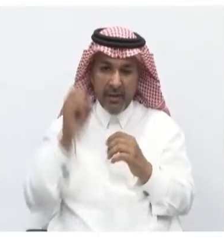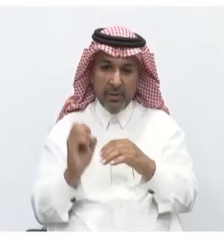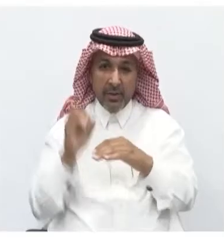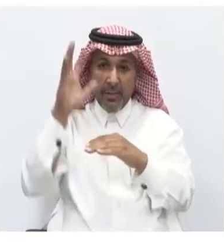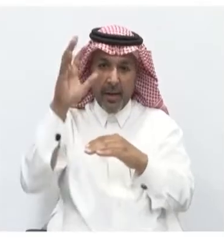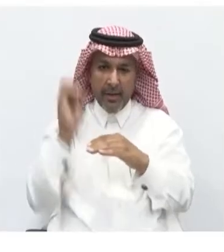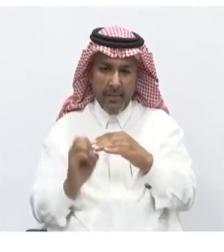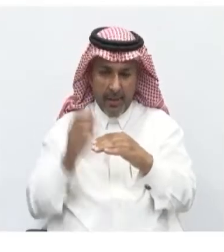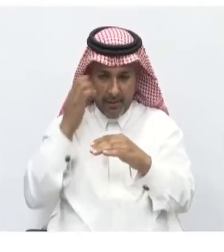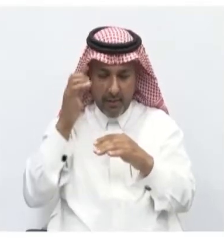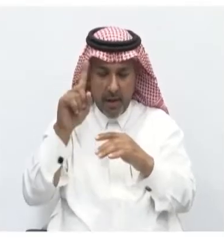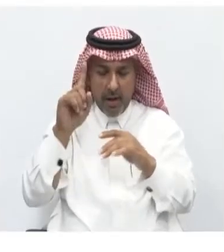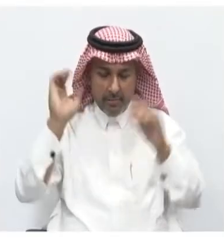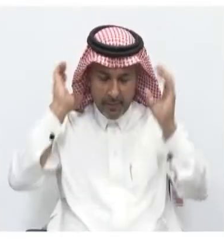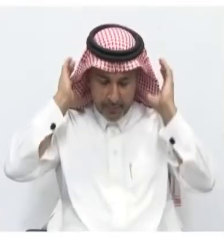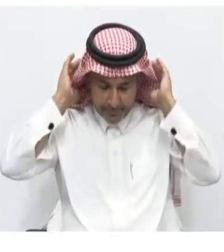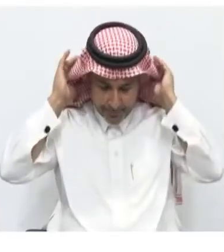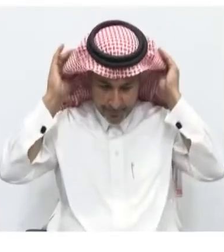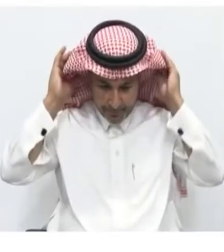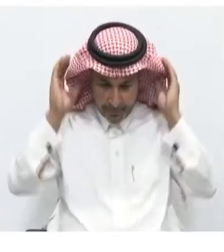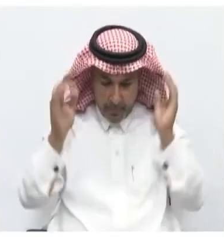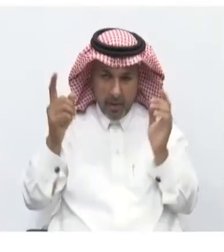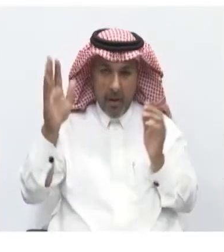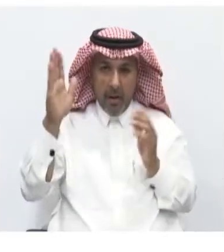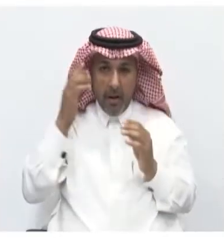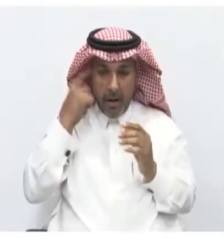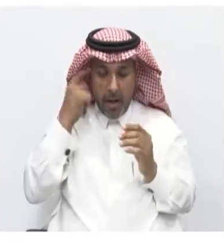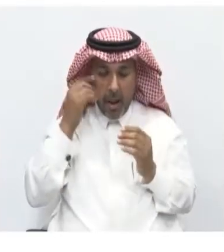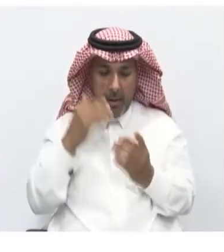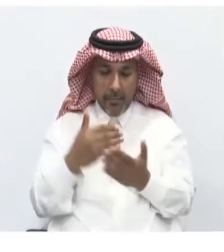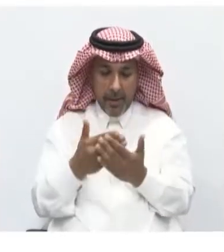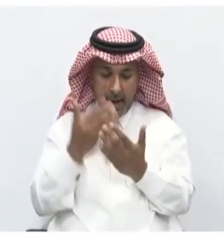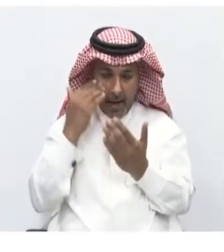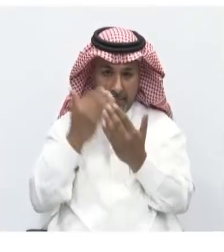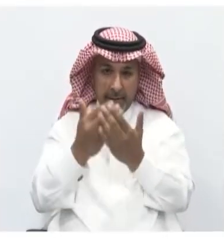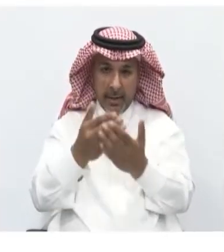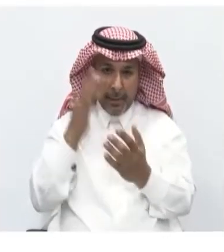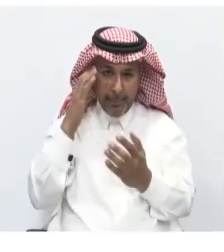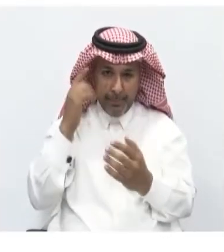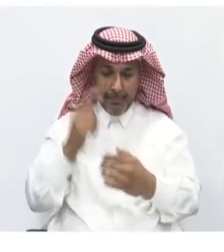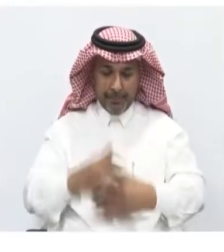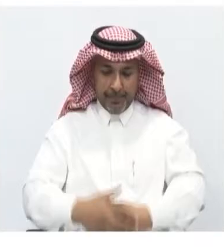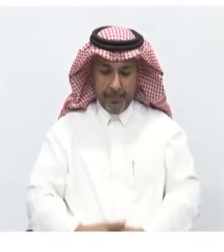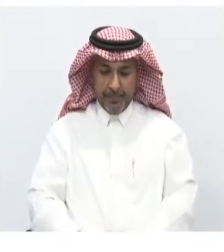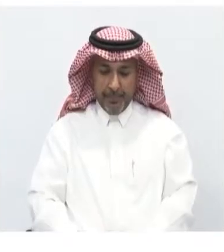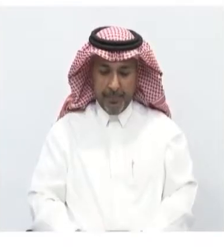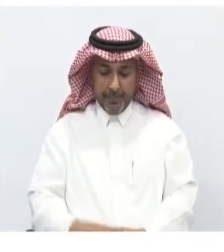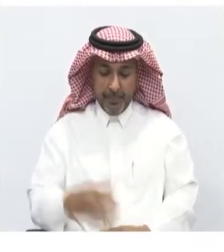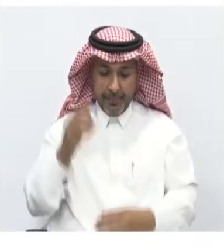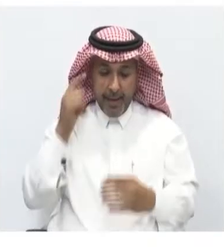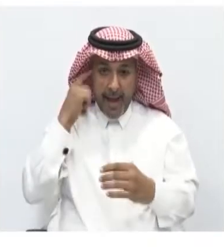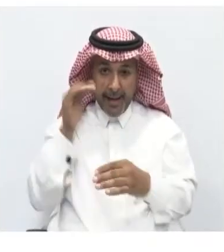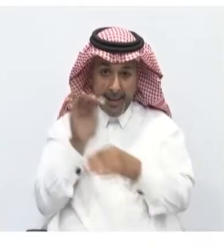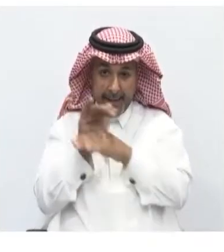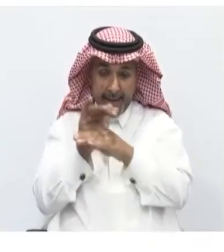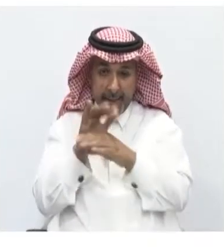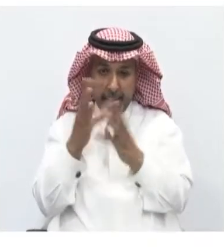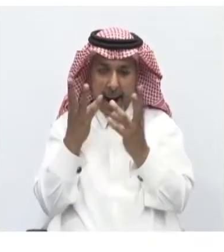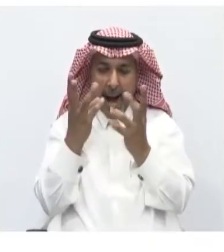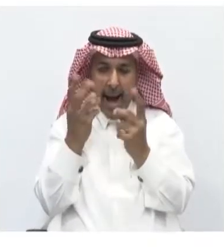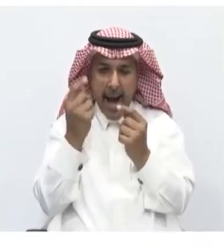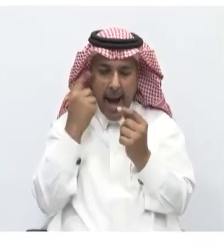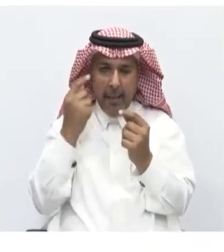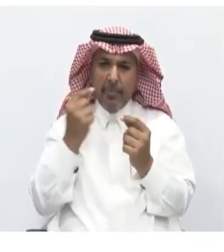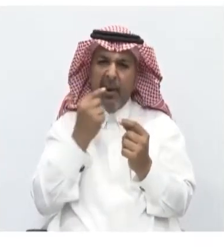بقدر اي بمقدار وقضيناه وكتبناه في اللوح المحفوظ اذا الحساب ذكر في القران